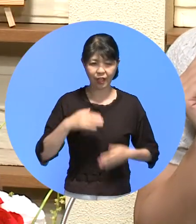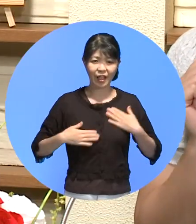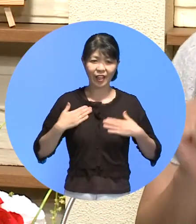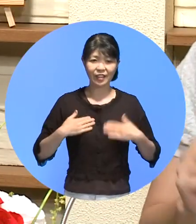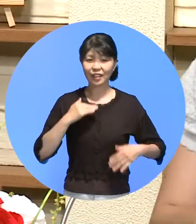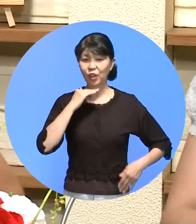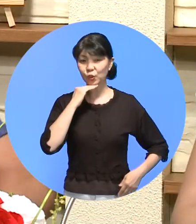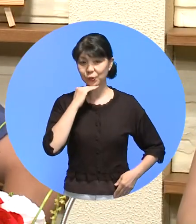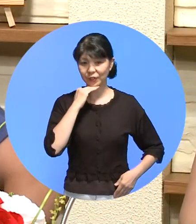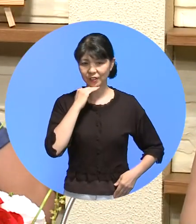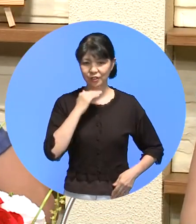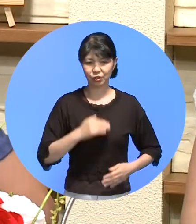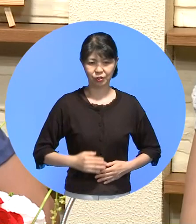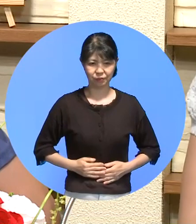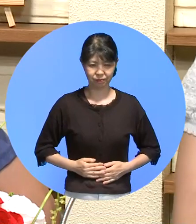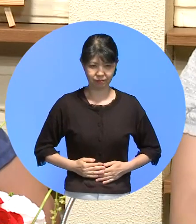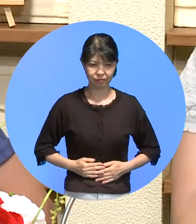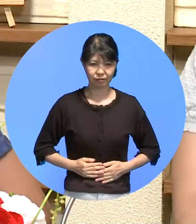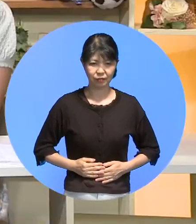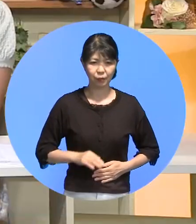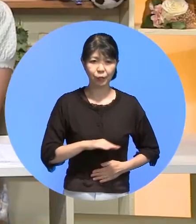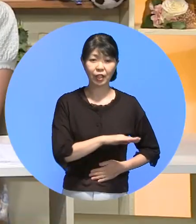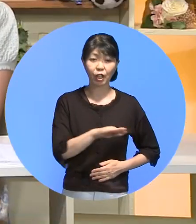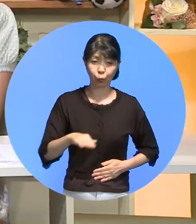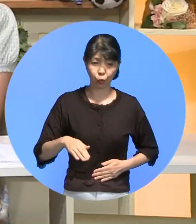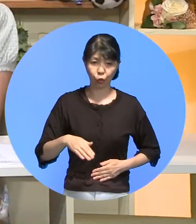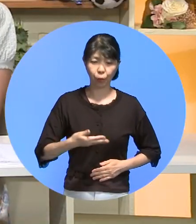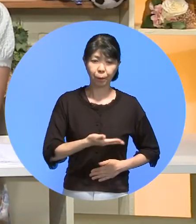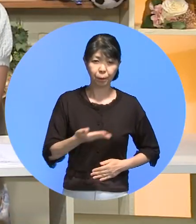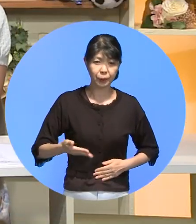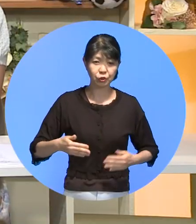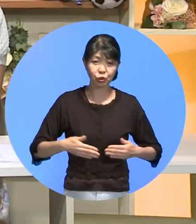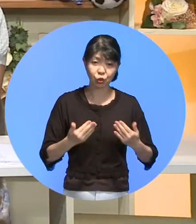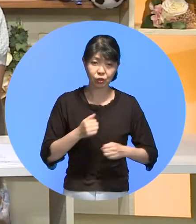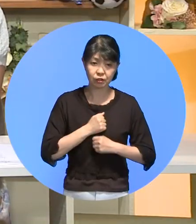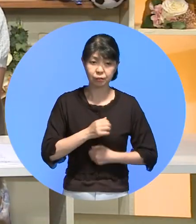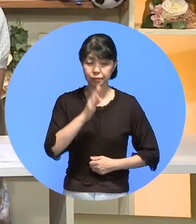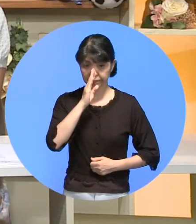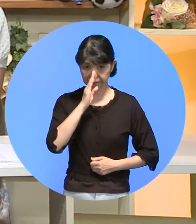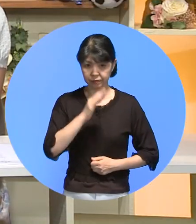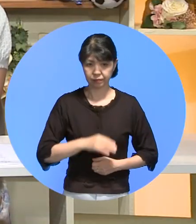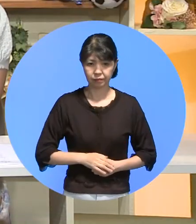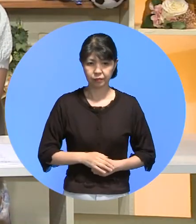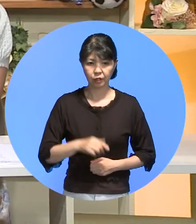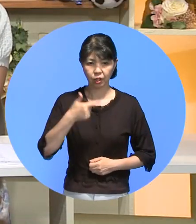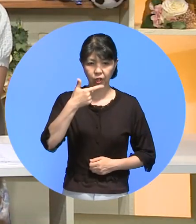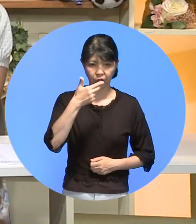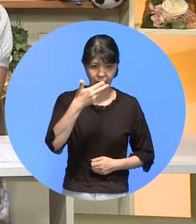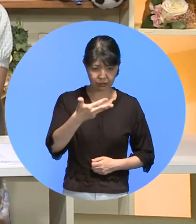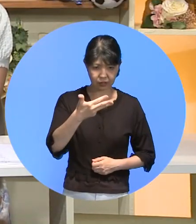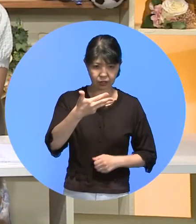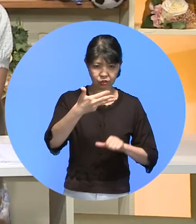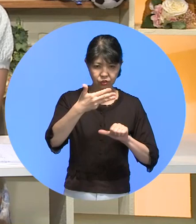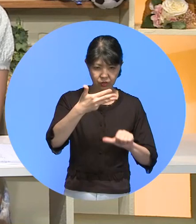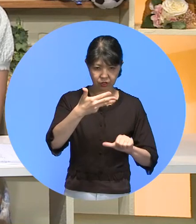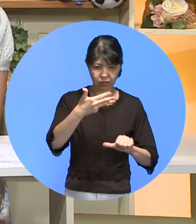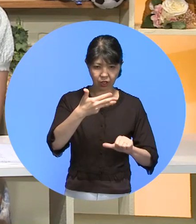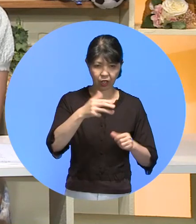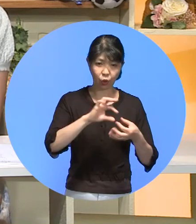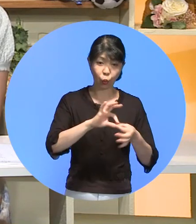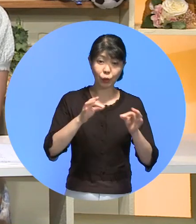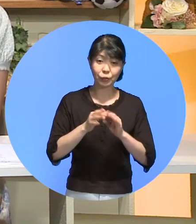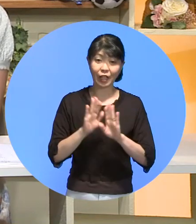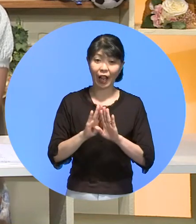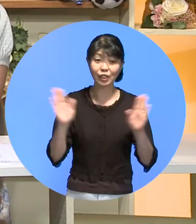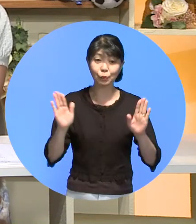と思ってね、 はい、 楽しみなんですよね。 いいですね、 皆さんでもね水難事故なんかには十分ご注意くださいね。そして、8